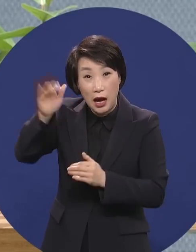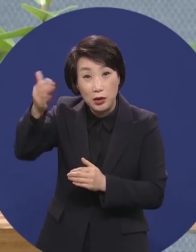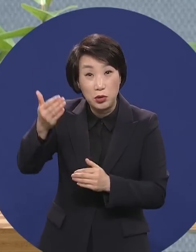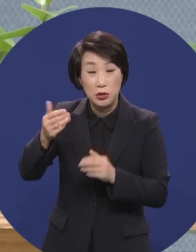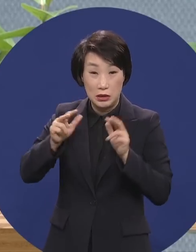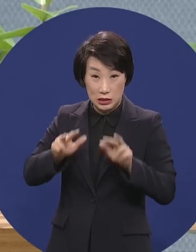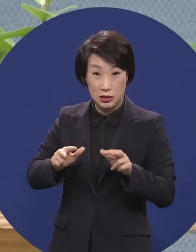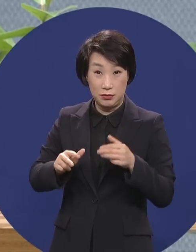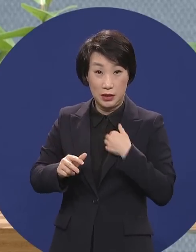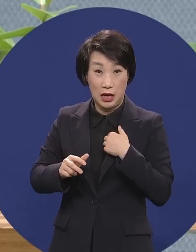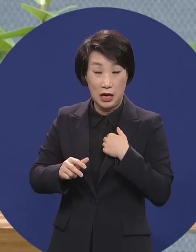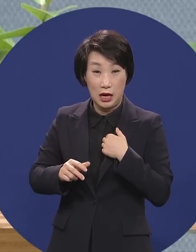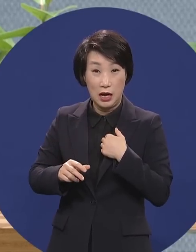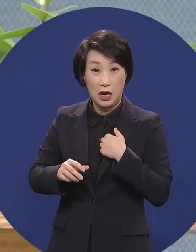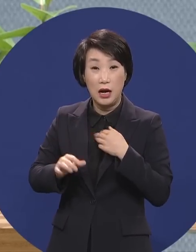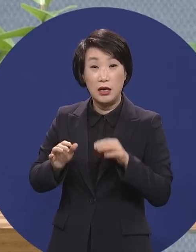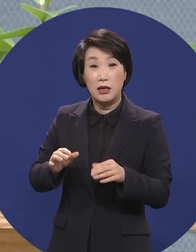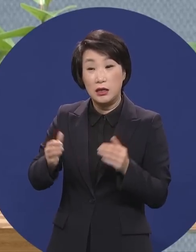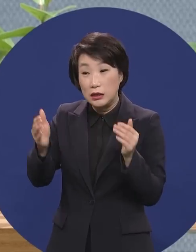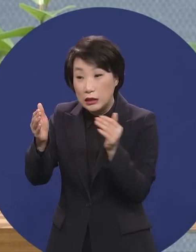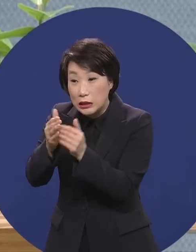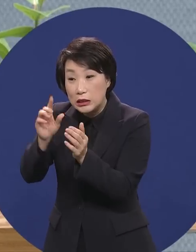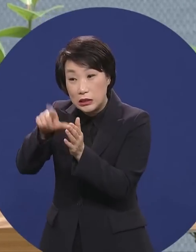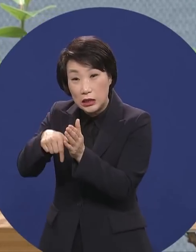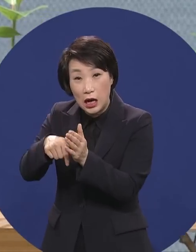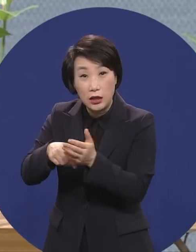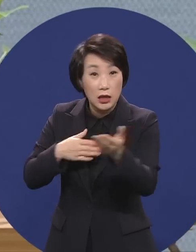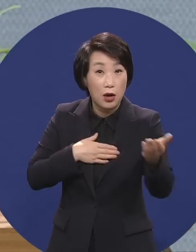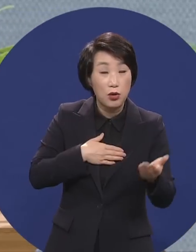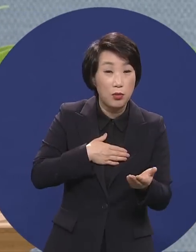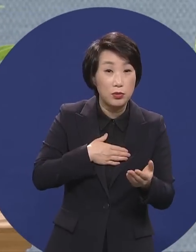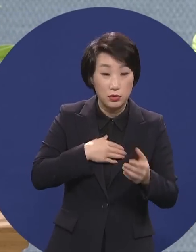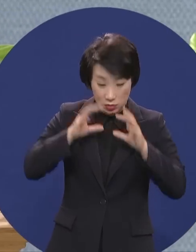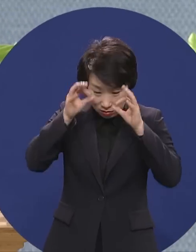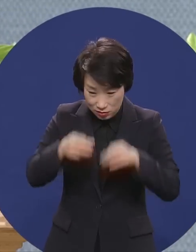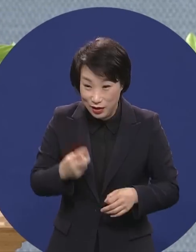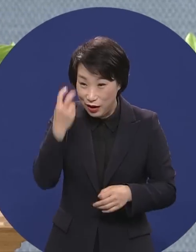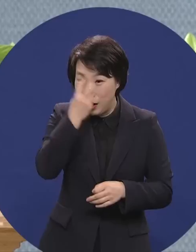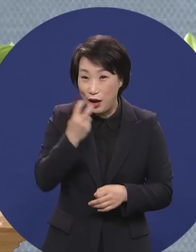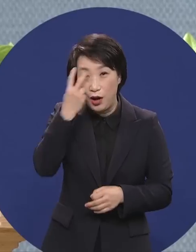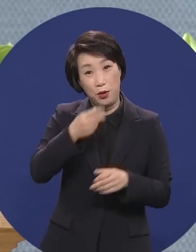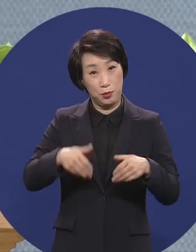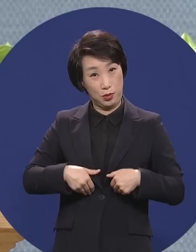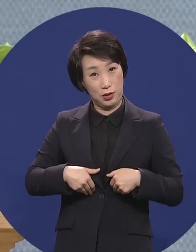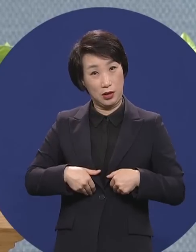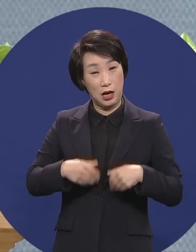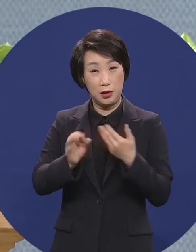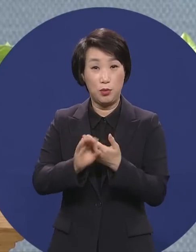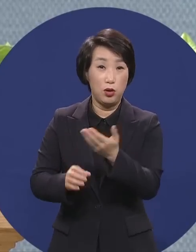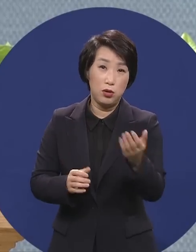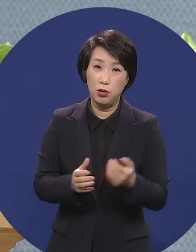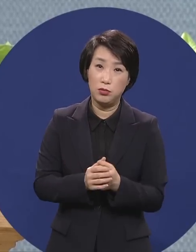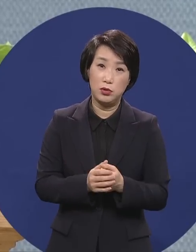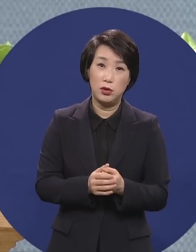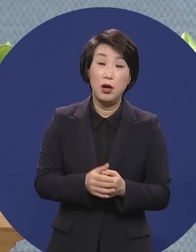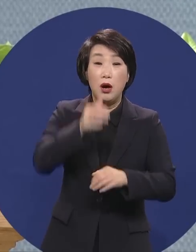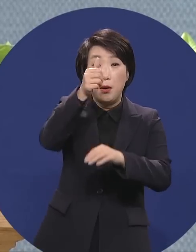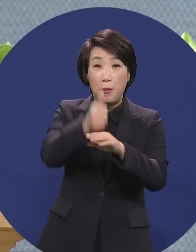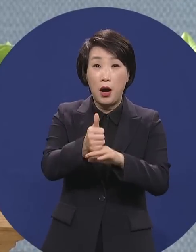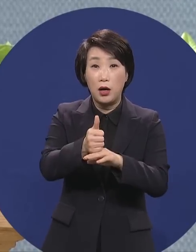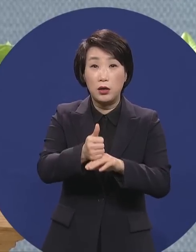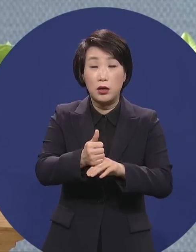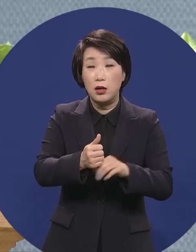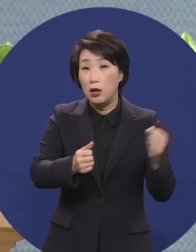지금 해저문 시간인지 우리는 잘 파악하시지 않냐면, 정말로 최후의